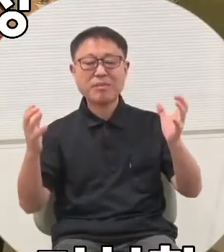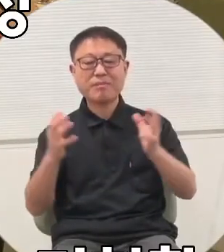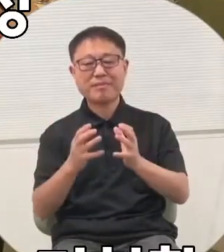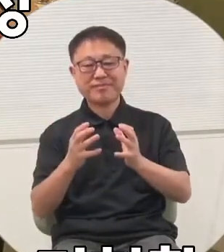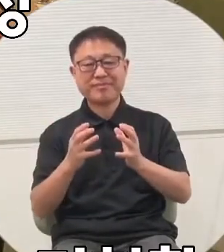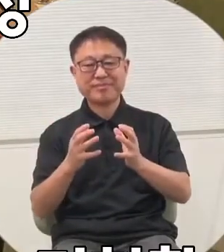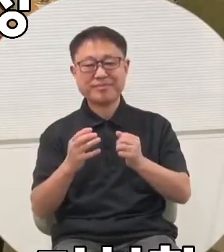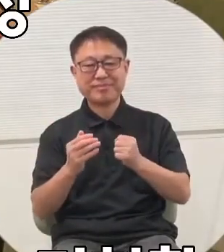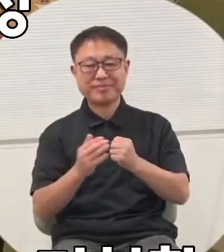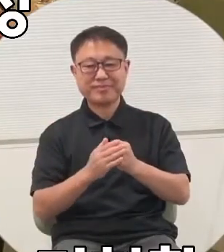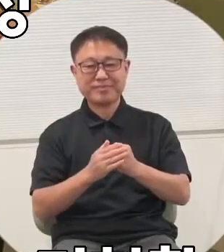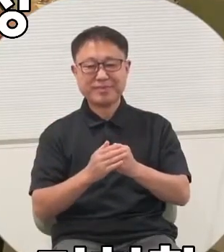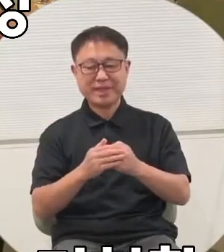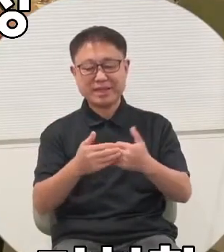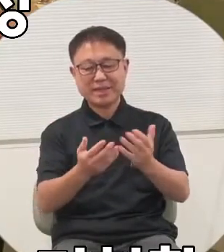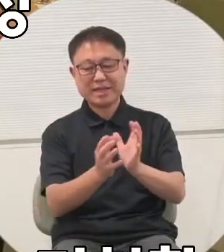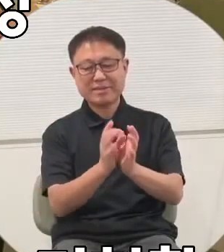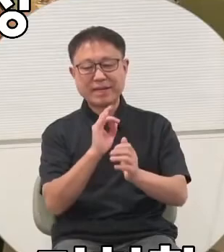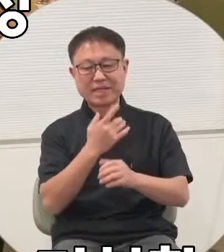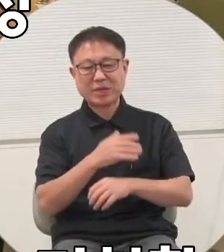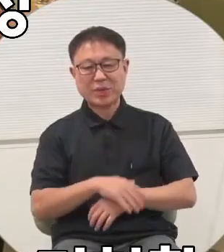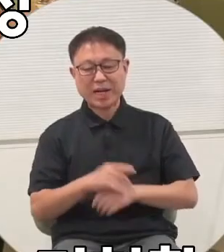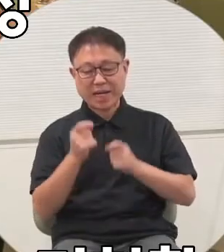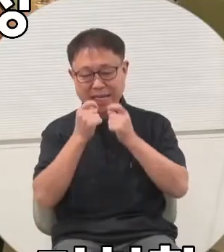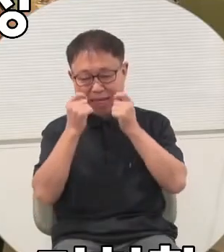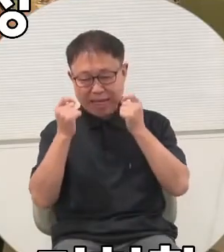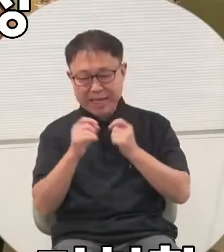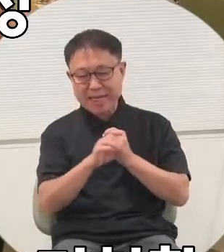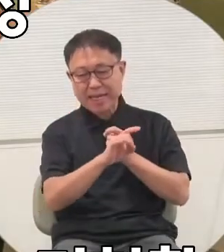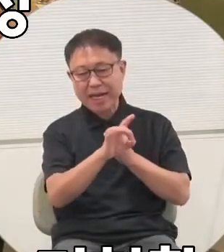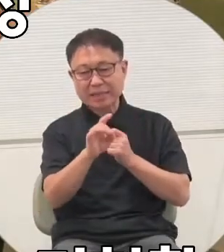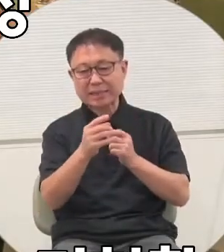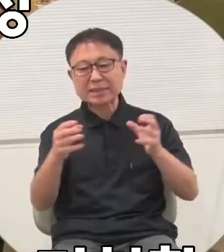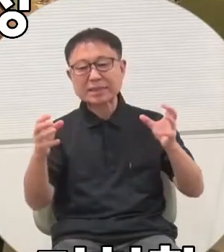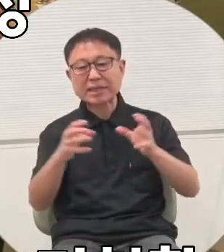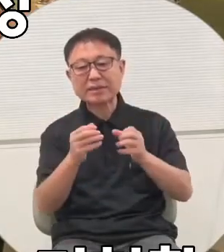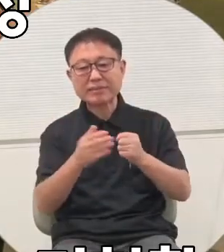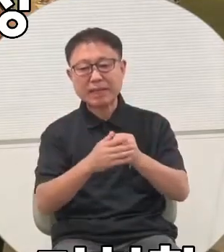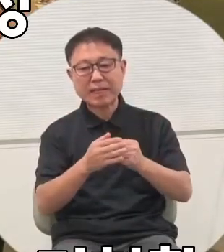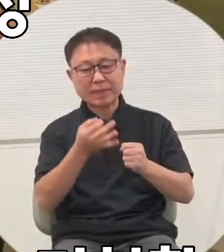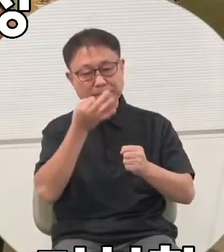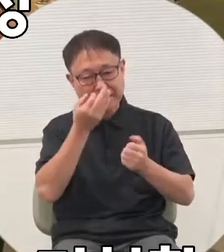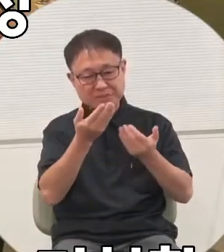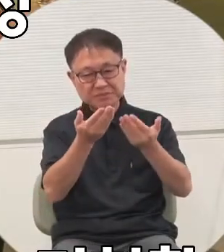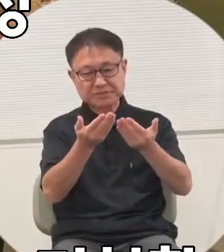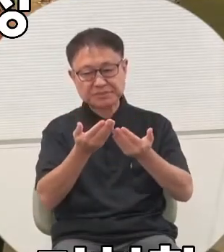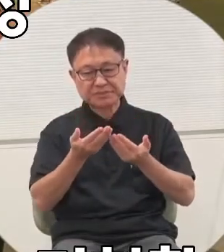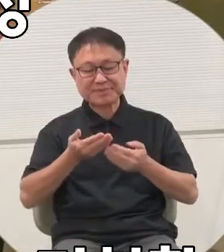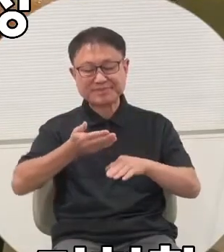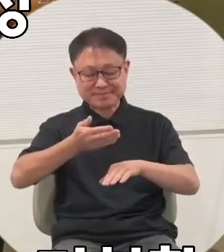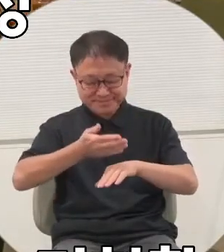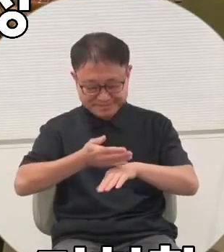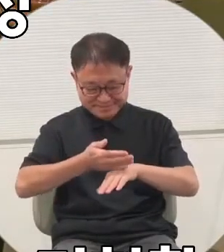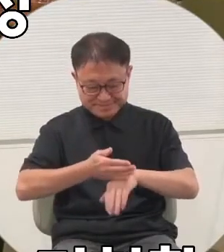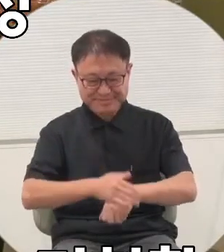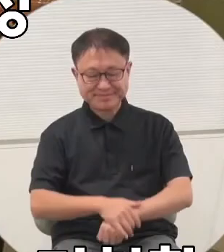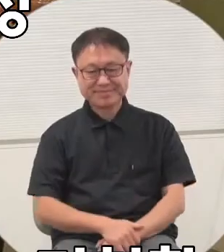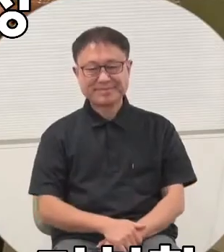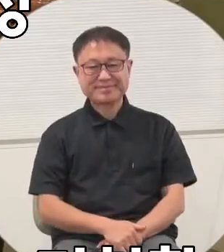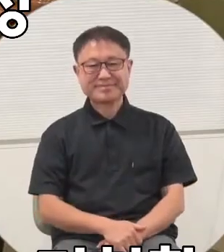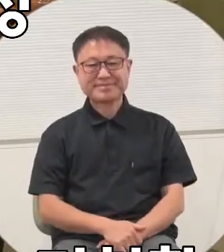예정이라서 뭐 단체뿐만 아니라 개인도 같이 할 수 있으니까요. 지켜봐 주시면 감사하겠습니다. 고맙습니다.